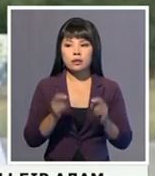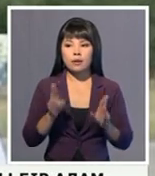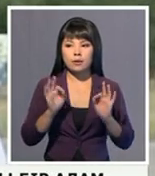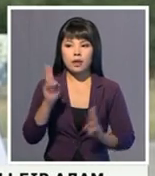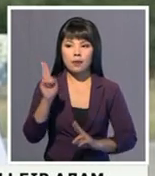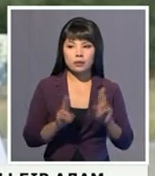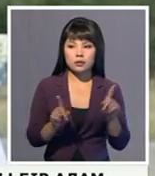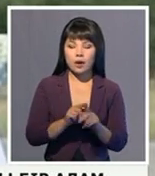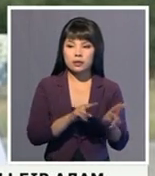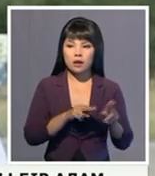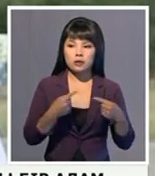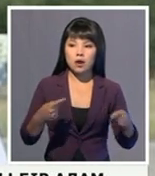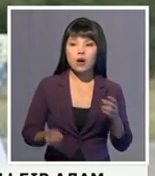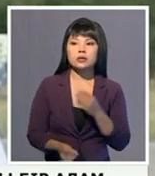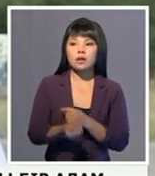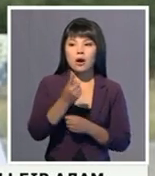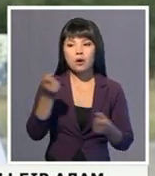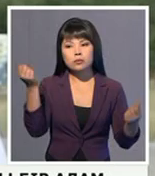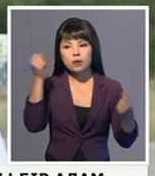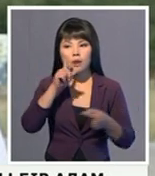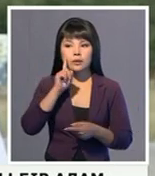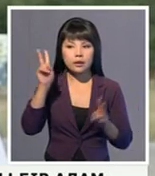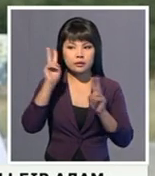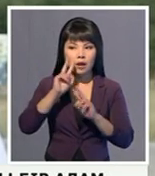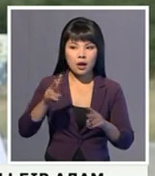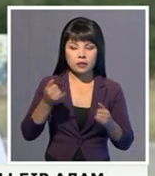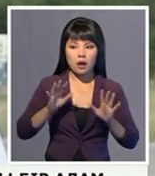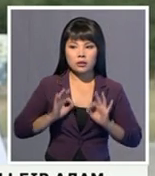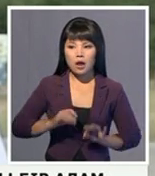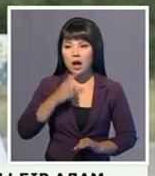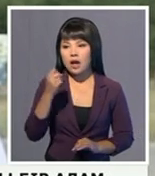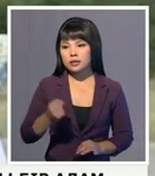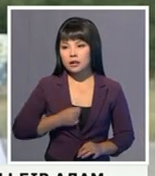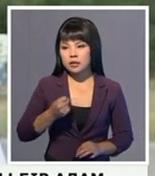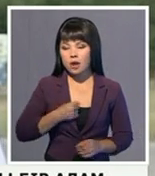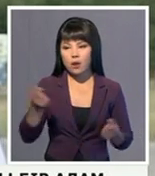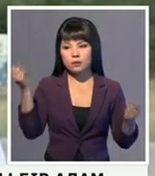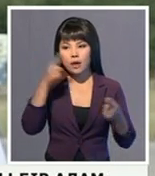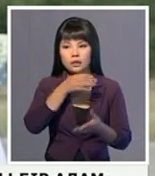сақталғандығы, оқ дәрі зарядының неден тұтанғандығының әскери прокуратура сарапшылары